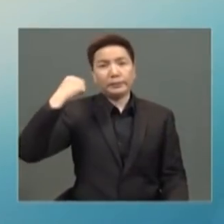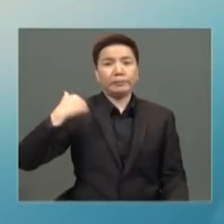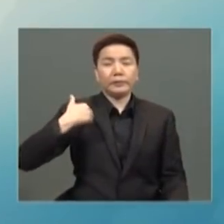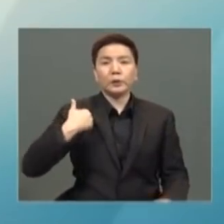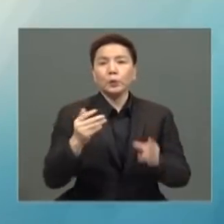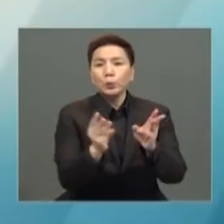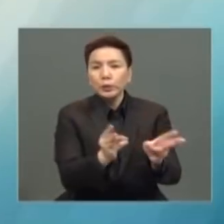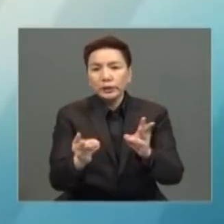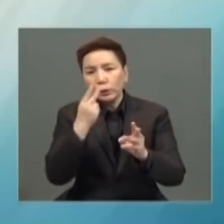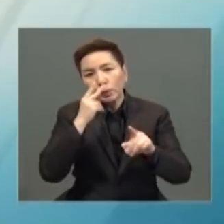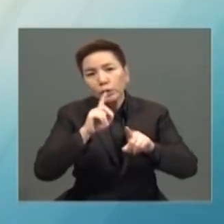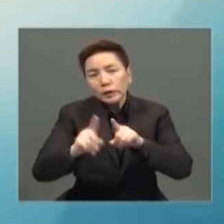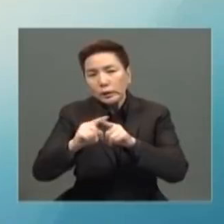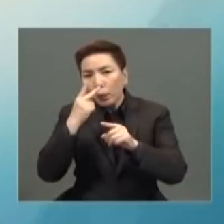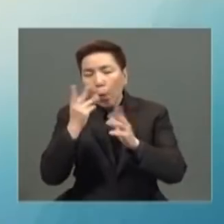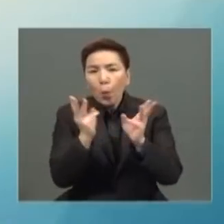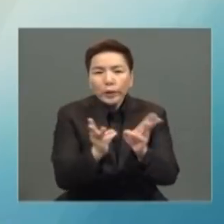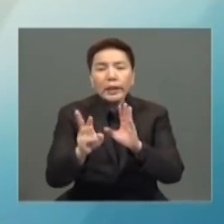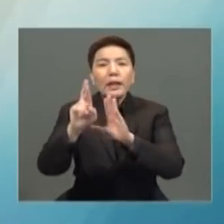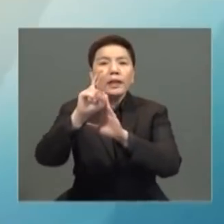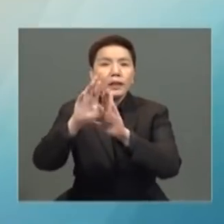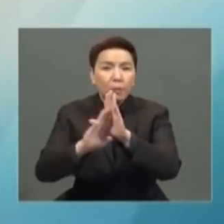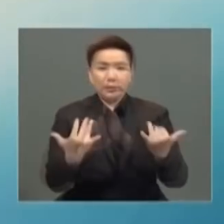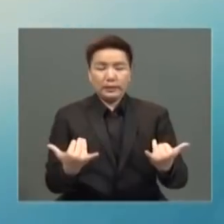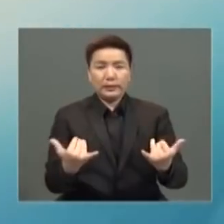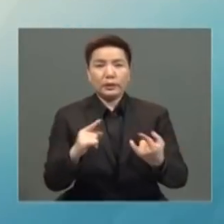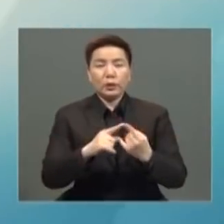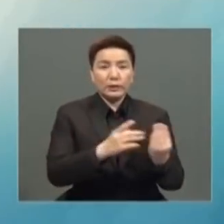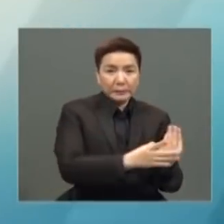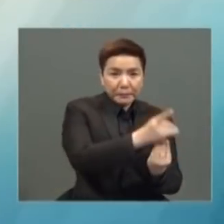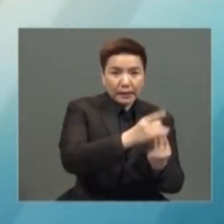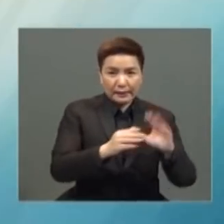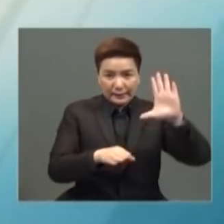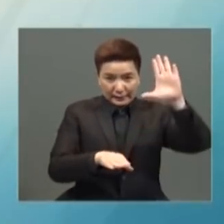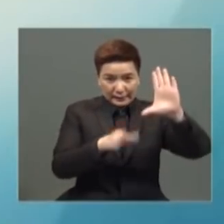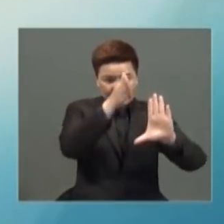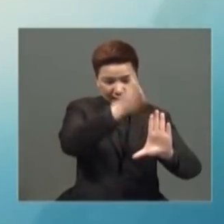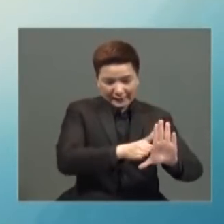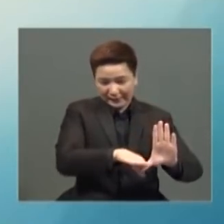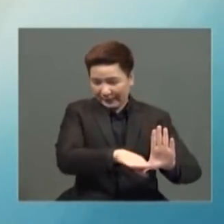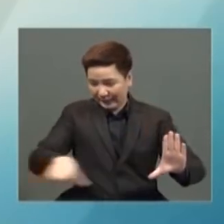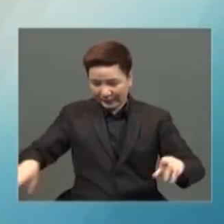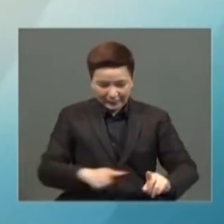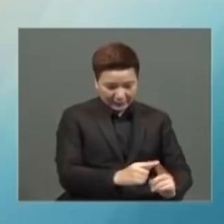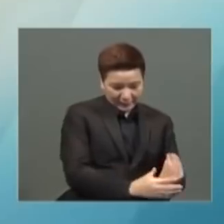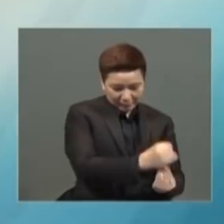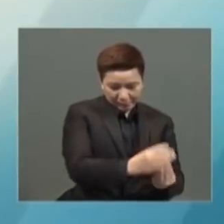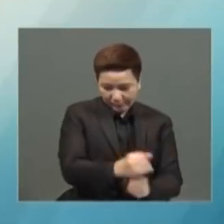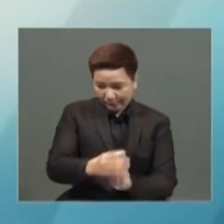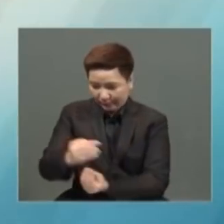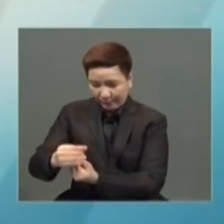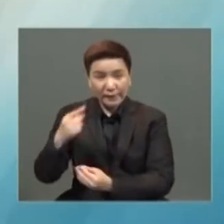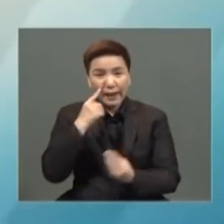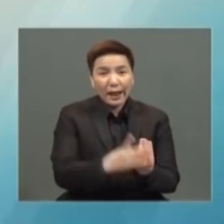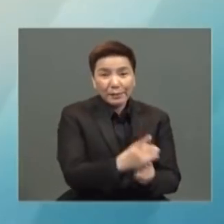ปั๊บถ้าเกิดว่าสระจัดแสดงเป็นกราฟจะเห็นว่ามันชันมากทำให้คือคือยังไม่ถึงจุดสูงสุดเป็นหน้าที่ของพวกเราเราต้องช่วยครับ